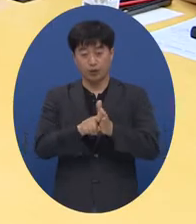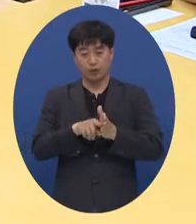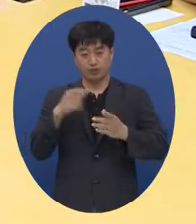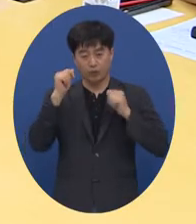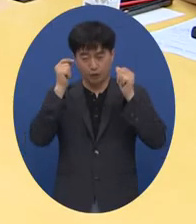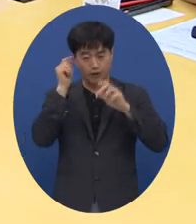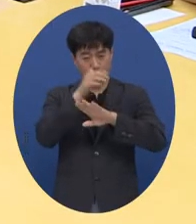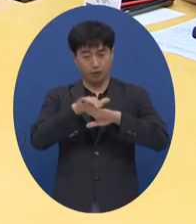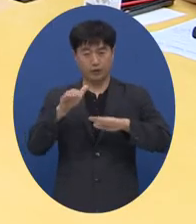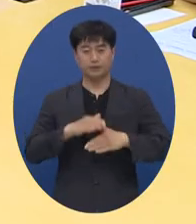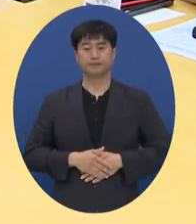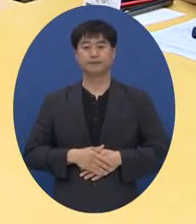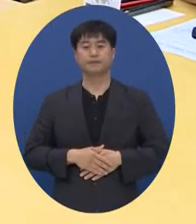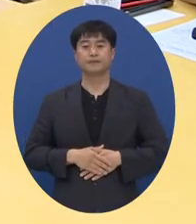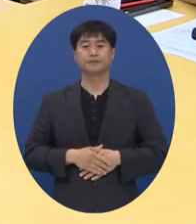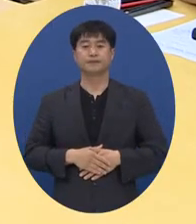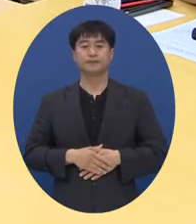방침입니다